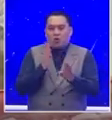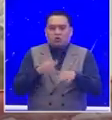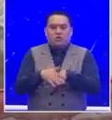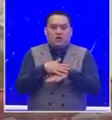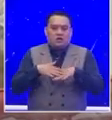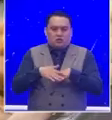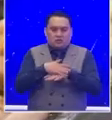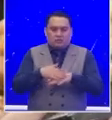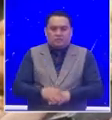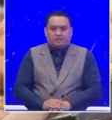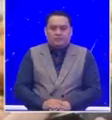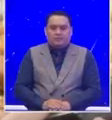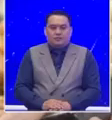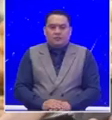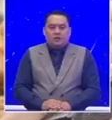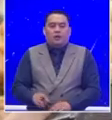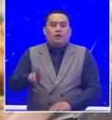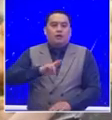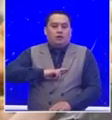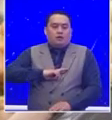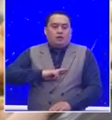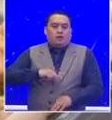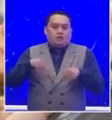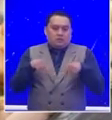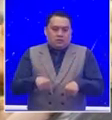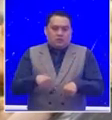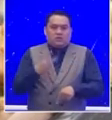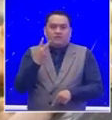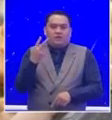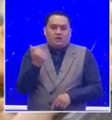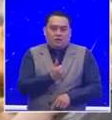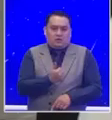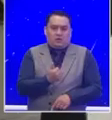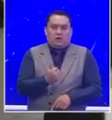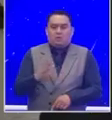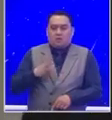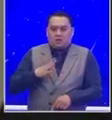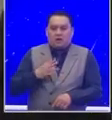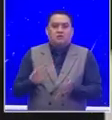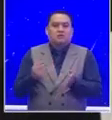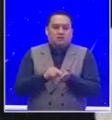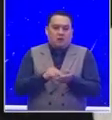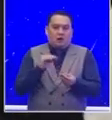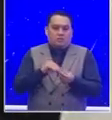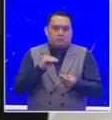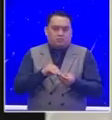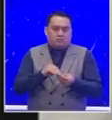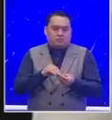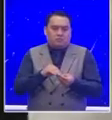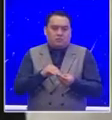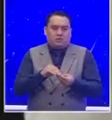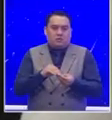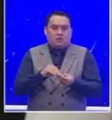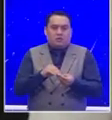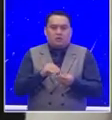местные жители. Я здесь недели две назад был, наверное, по-моему, цена такая же была. Все устраивает, молодцы.